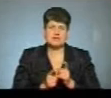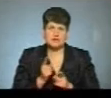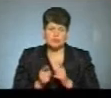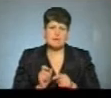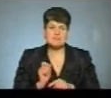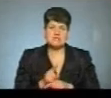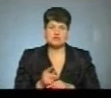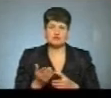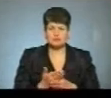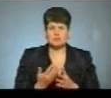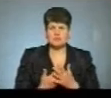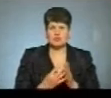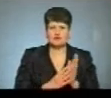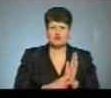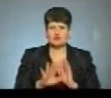думаю, що відсотків